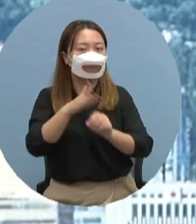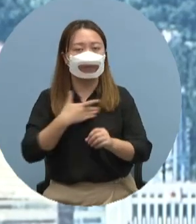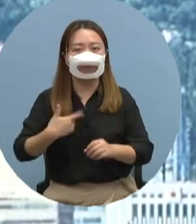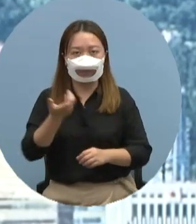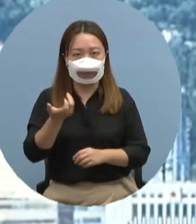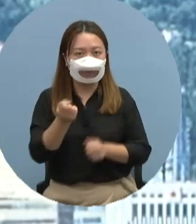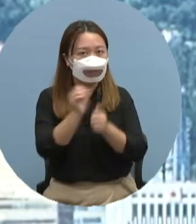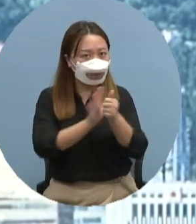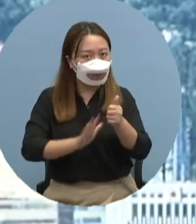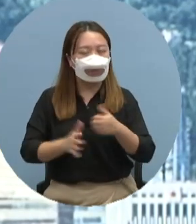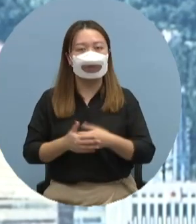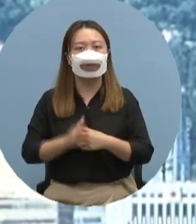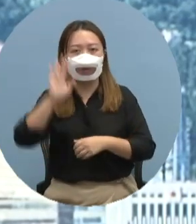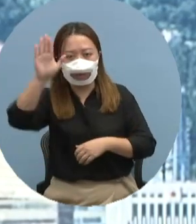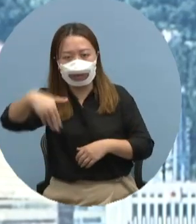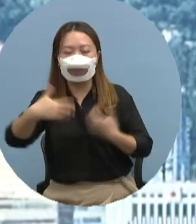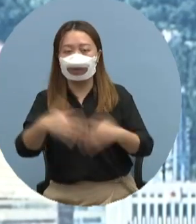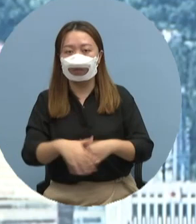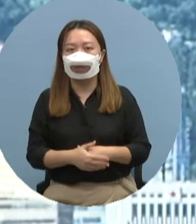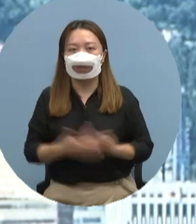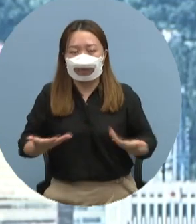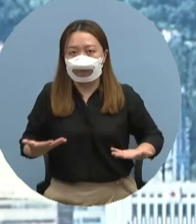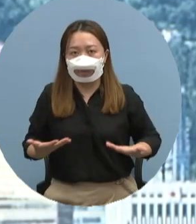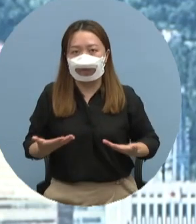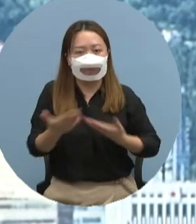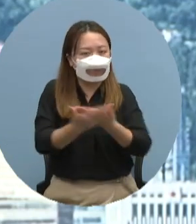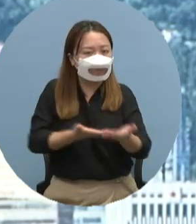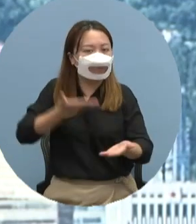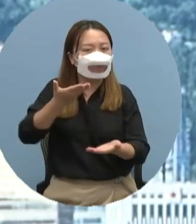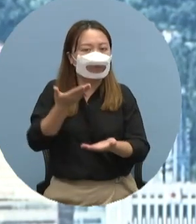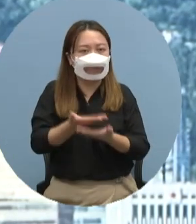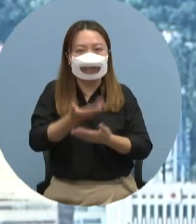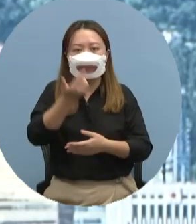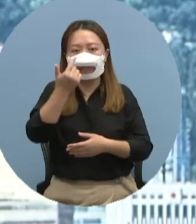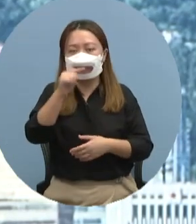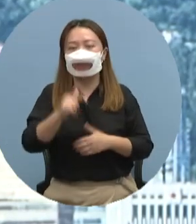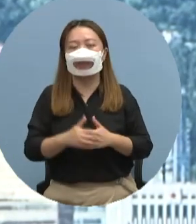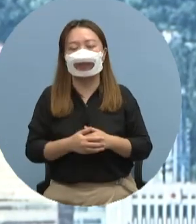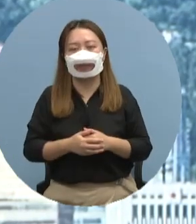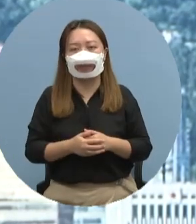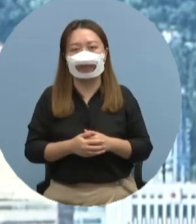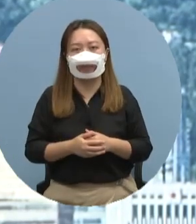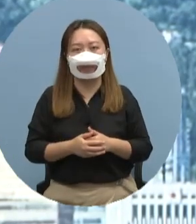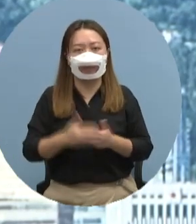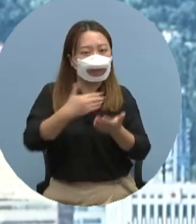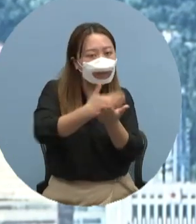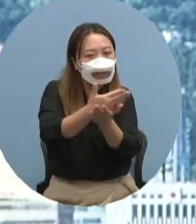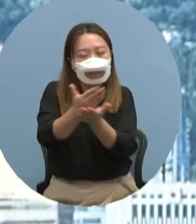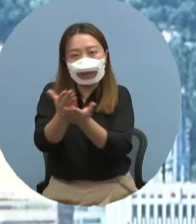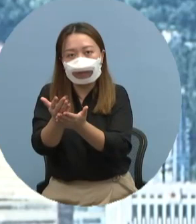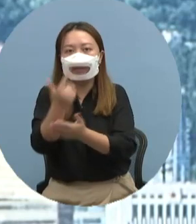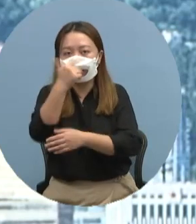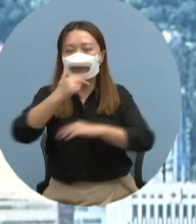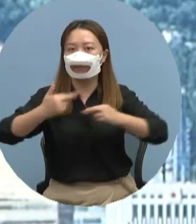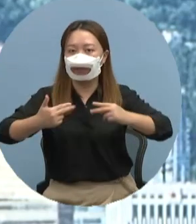擾之後咧，我哋係而家好重新咁去喺幾方面有新嘅發